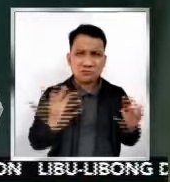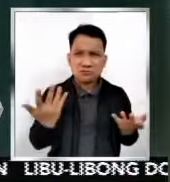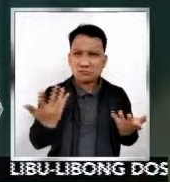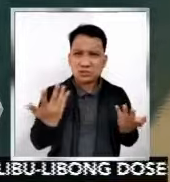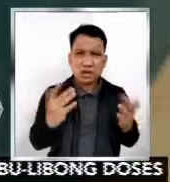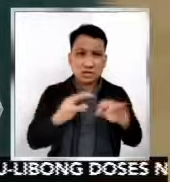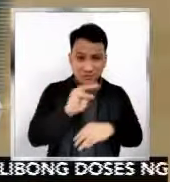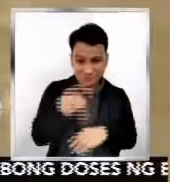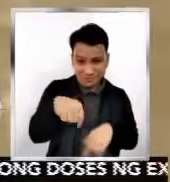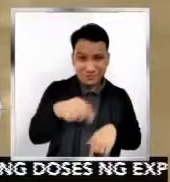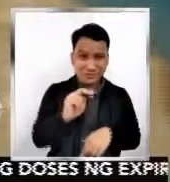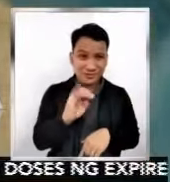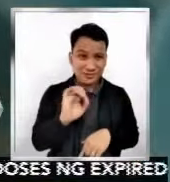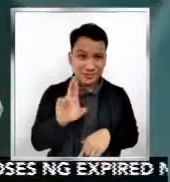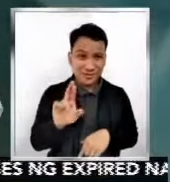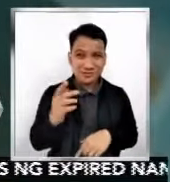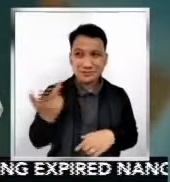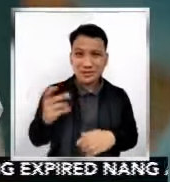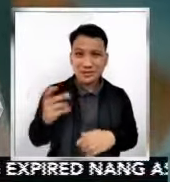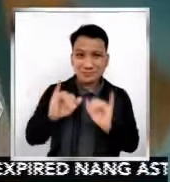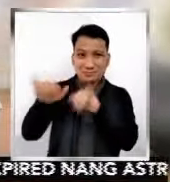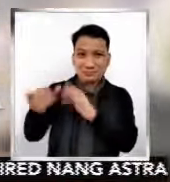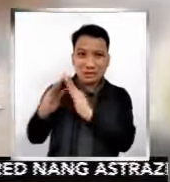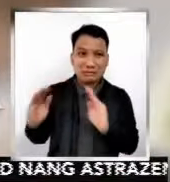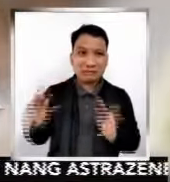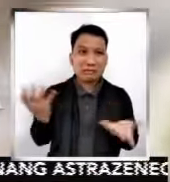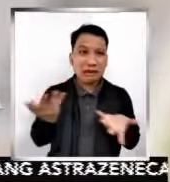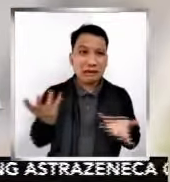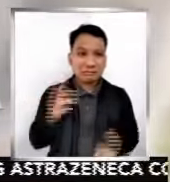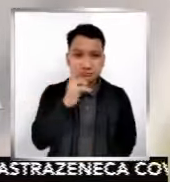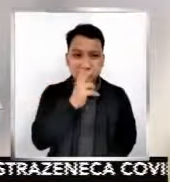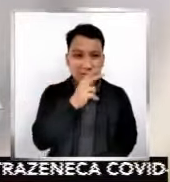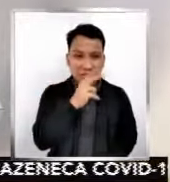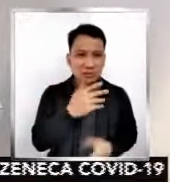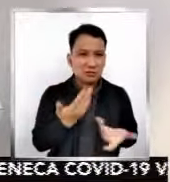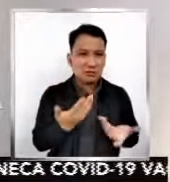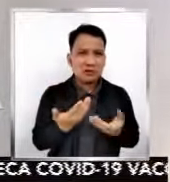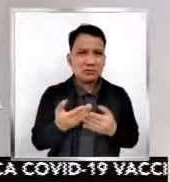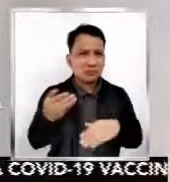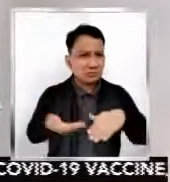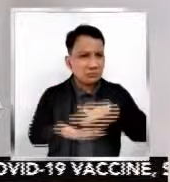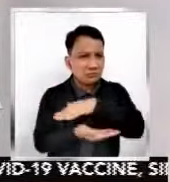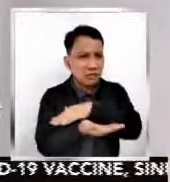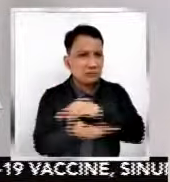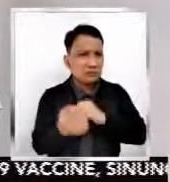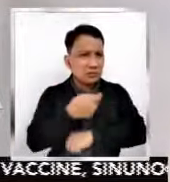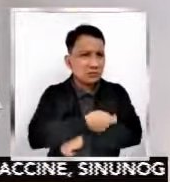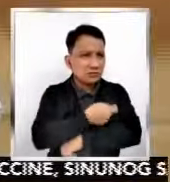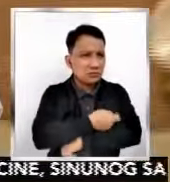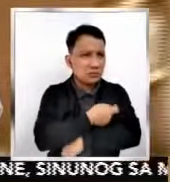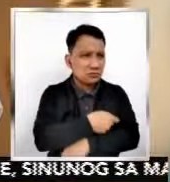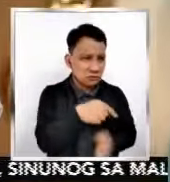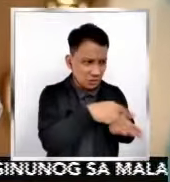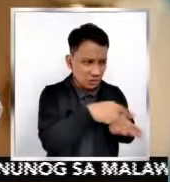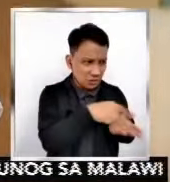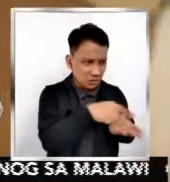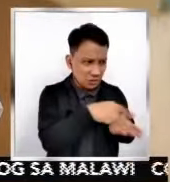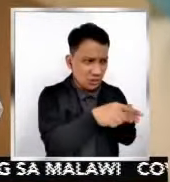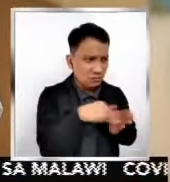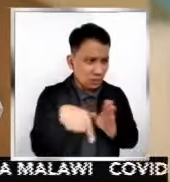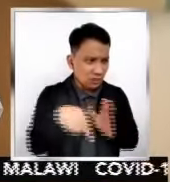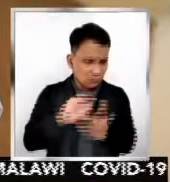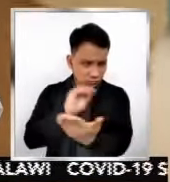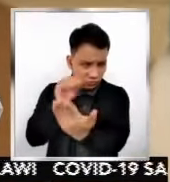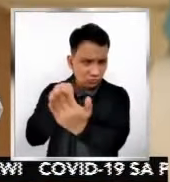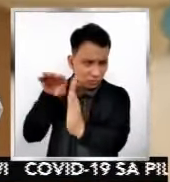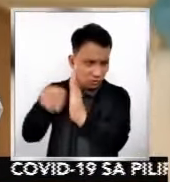impormasyong nakuha ng PNP, under the table umano ang bayaran para mailagay sa priority schedule sa bakunang gusto. Umaabot din